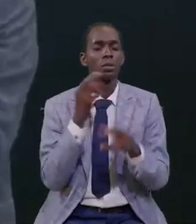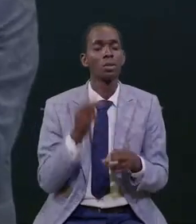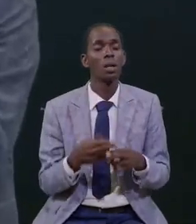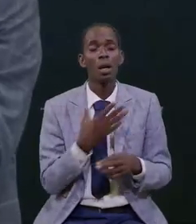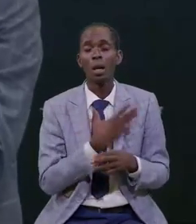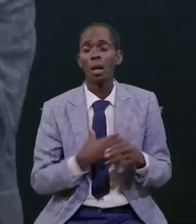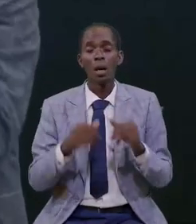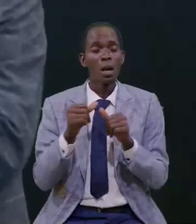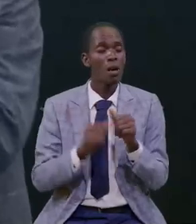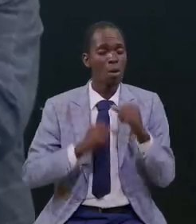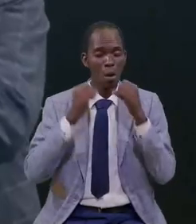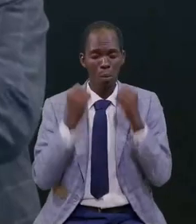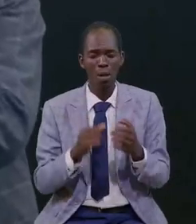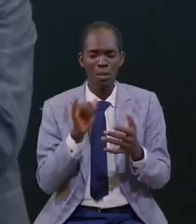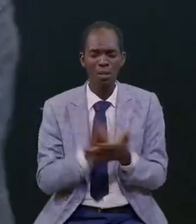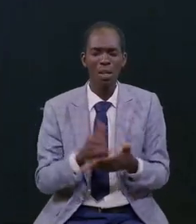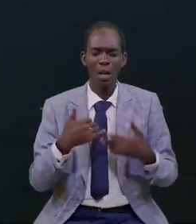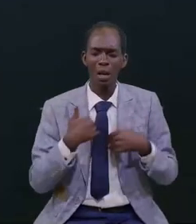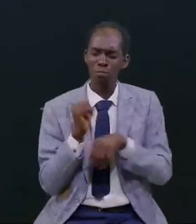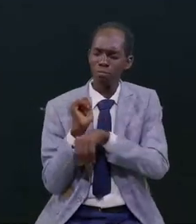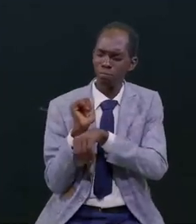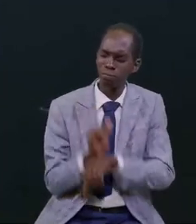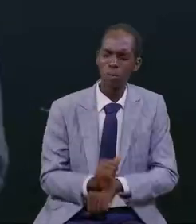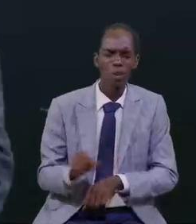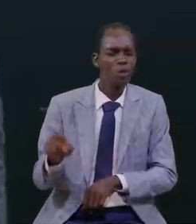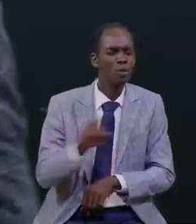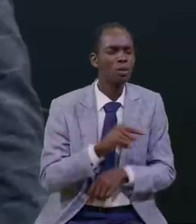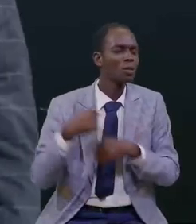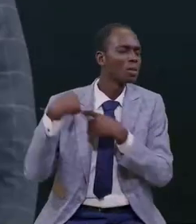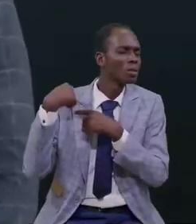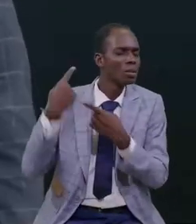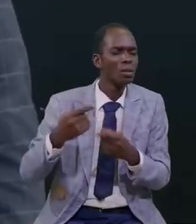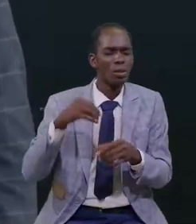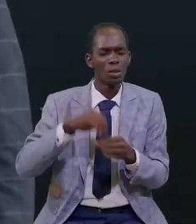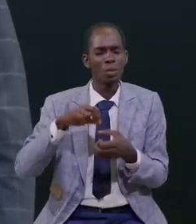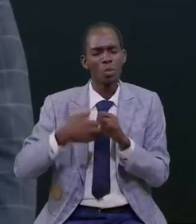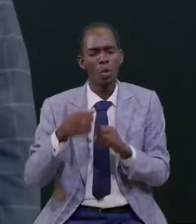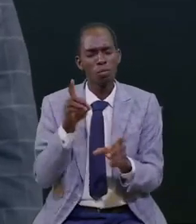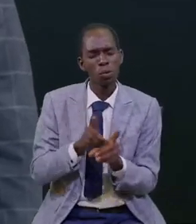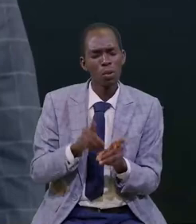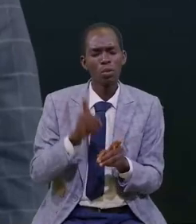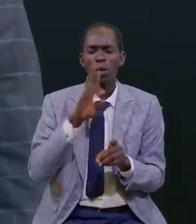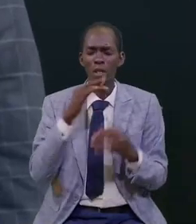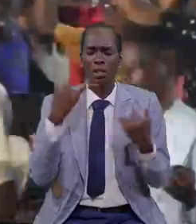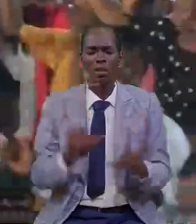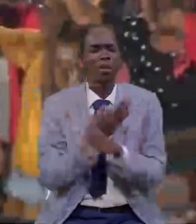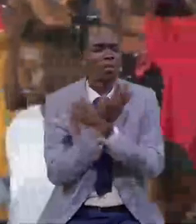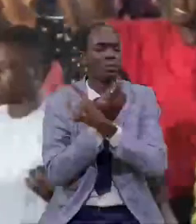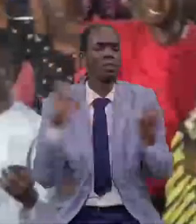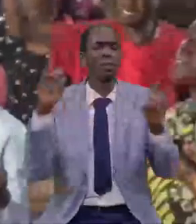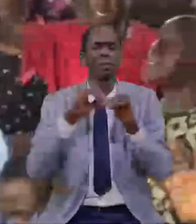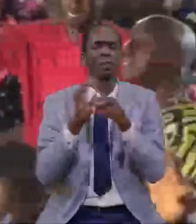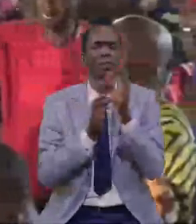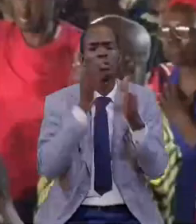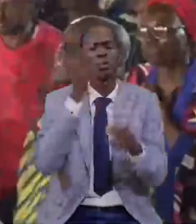toute puissance qui vous maintenait lié dans l'impotance vous êtes délivré au nom de